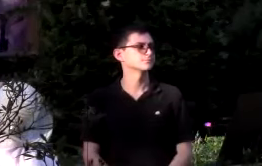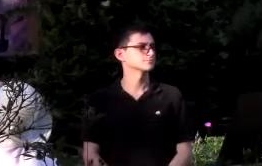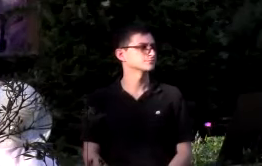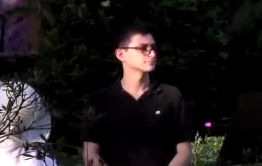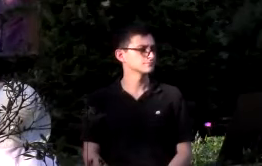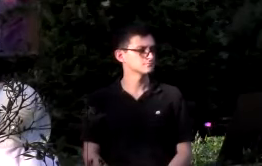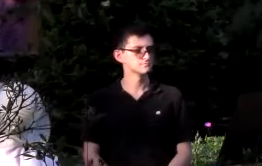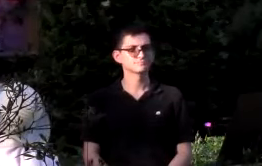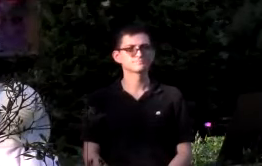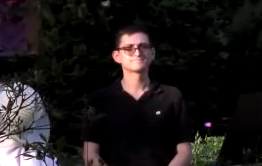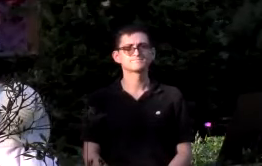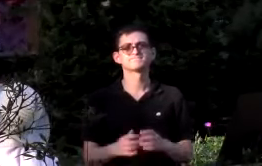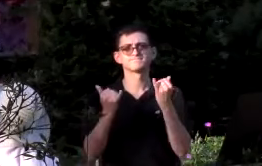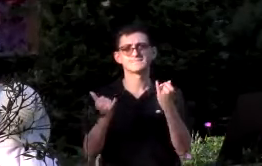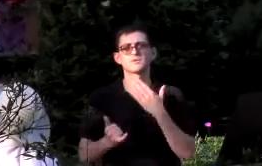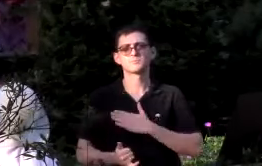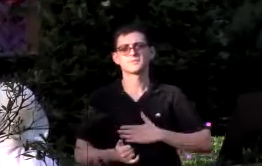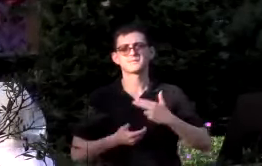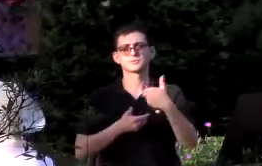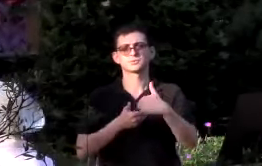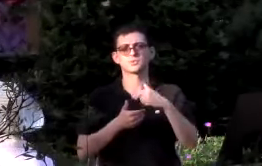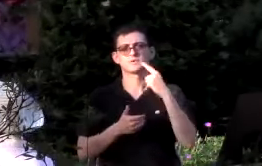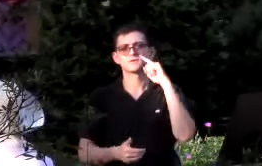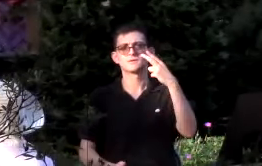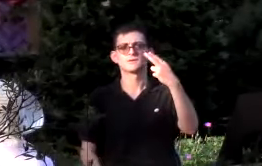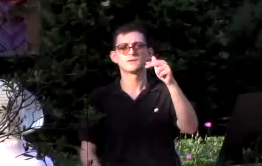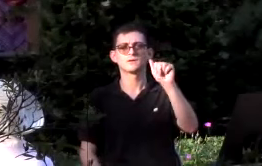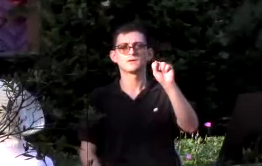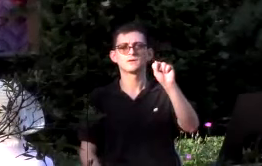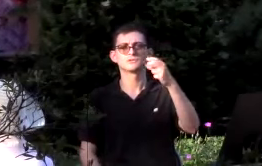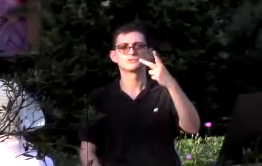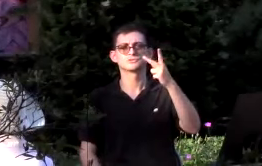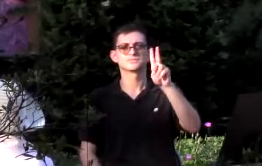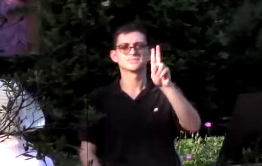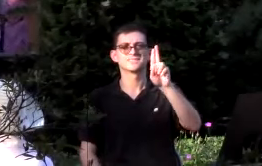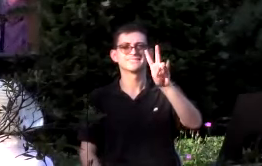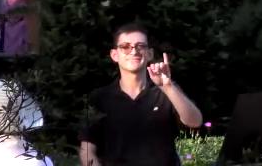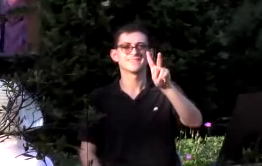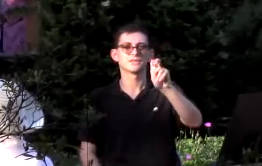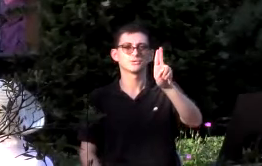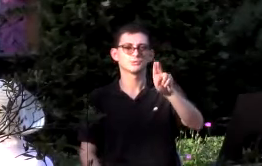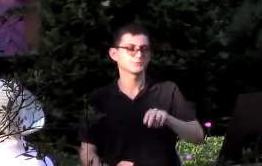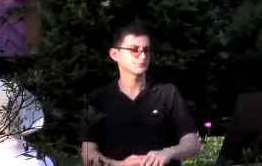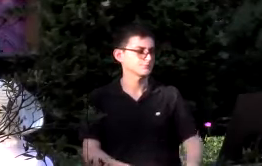ישראל. Please join me, פחשכיבנו, prayer, shelter of peace.